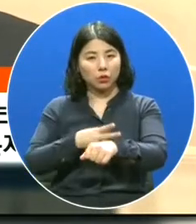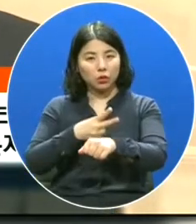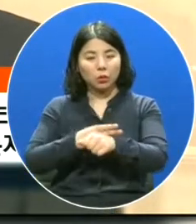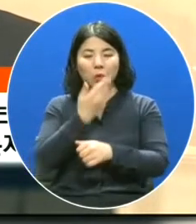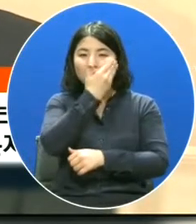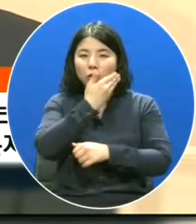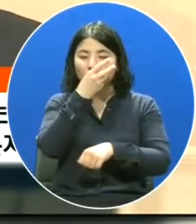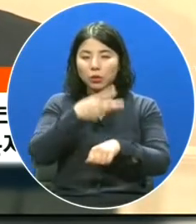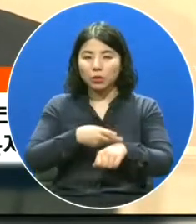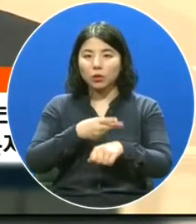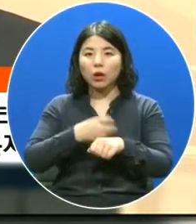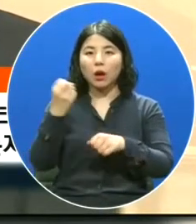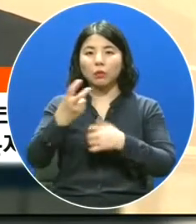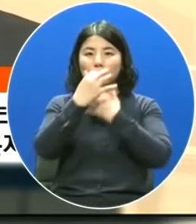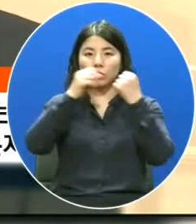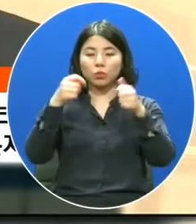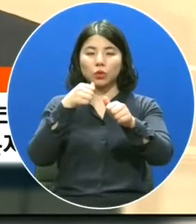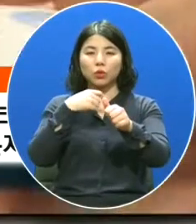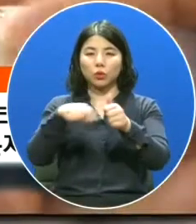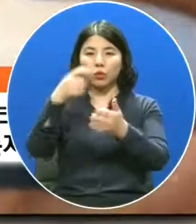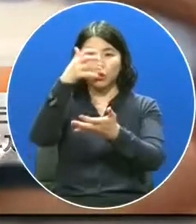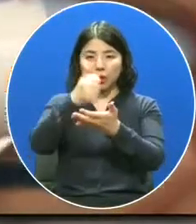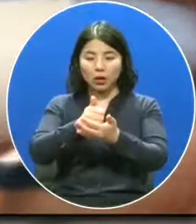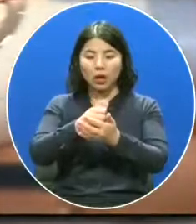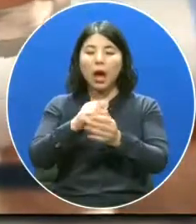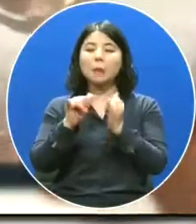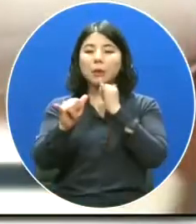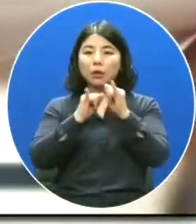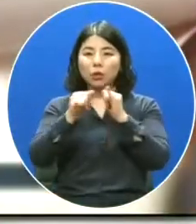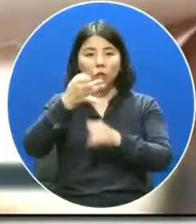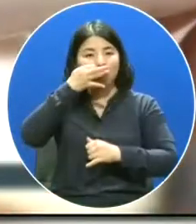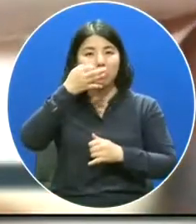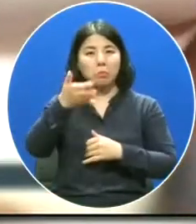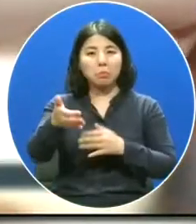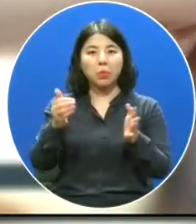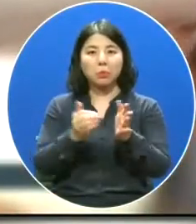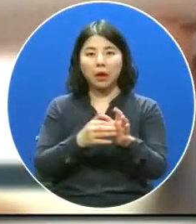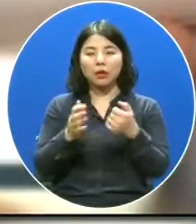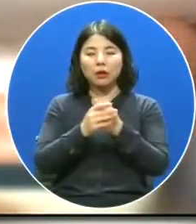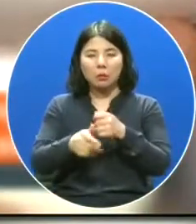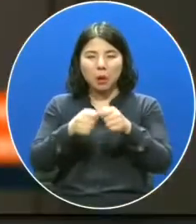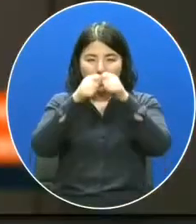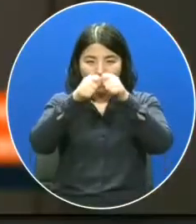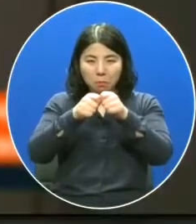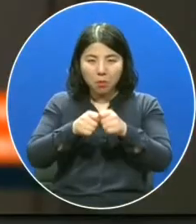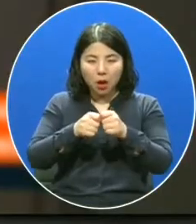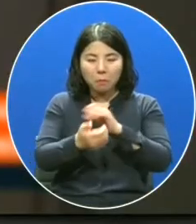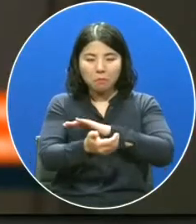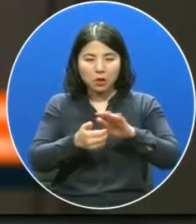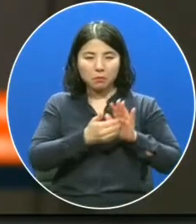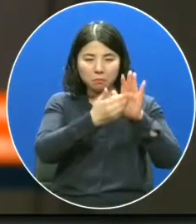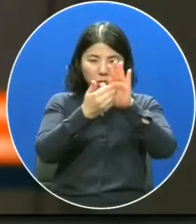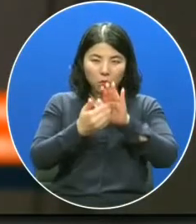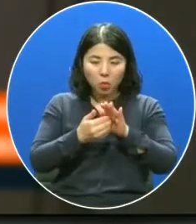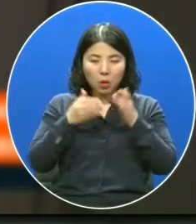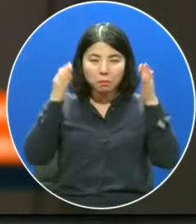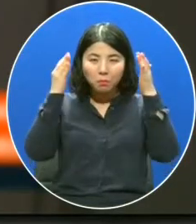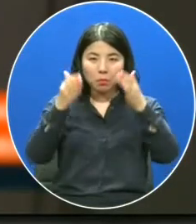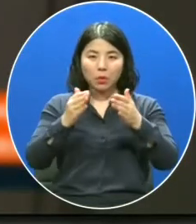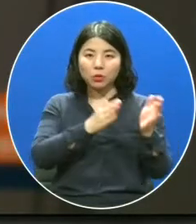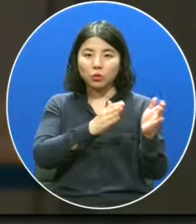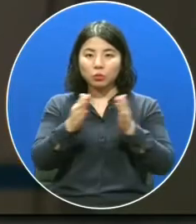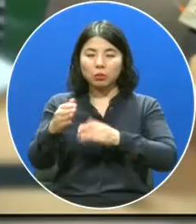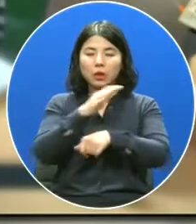교사, 영양교사, 충북교육감의 인터뷰를 순차적으로 보여주면서 철저한 사전 방역 준비에 만전을